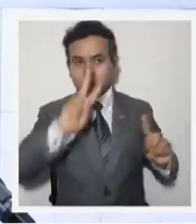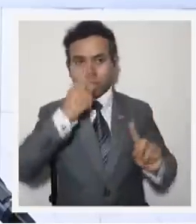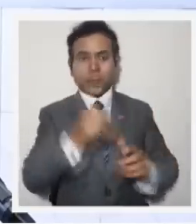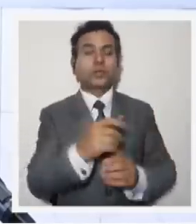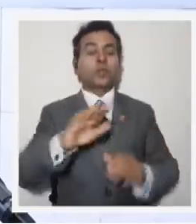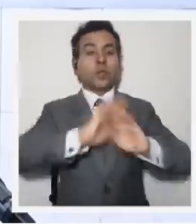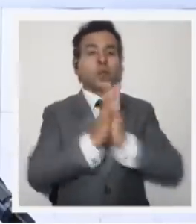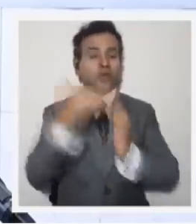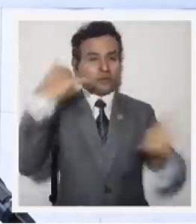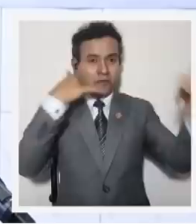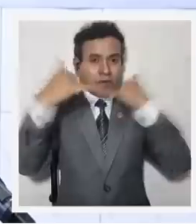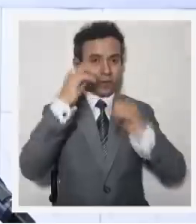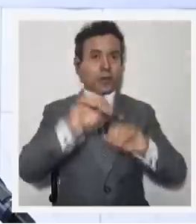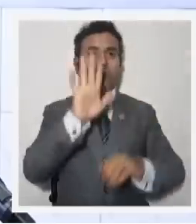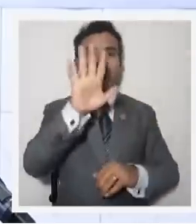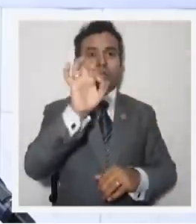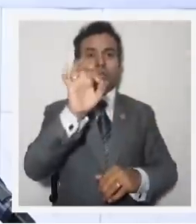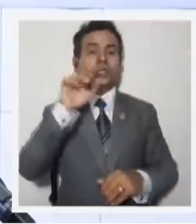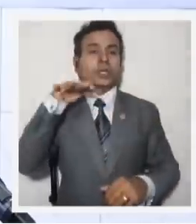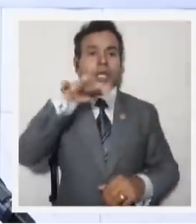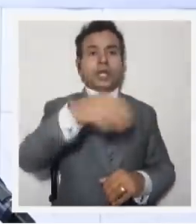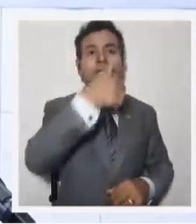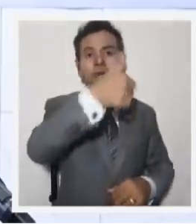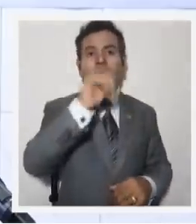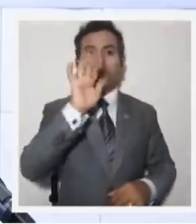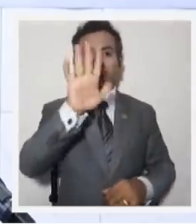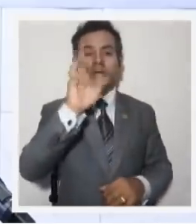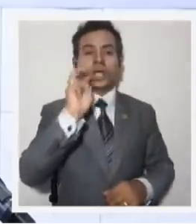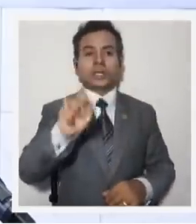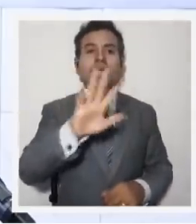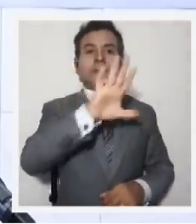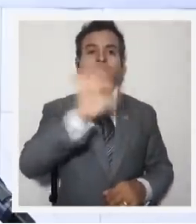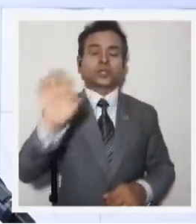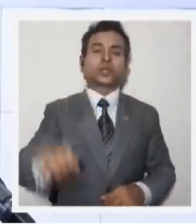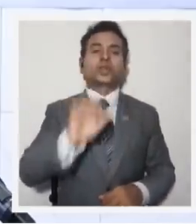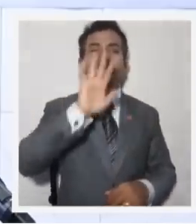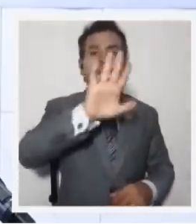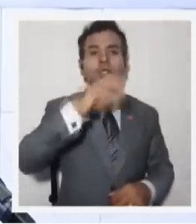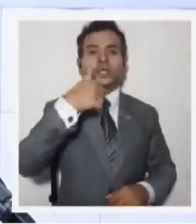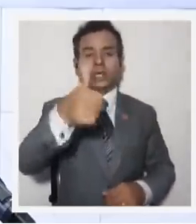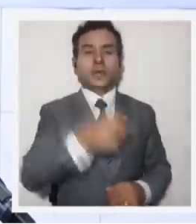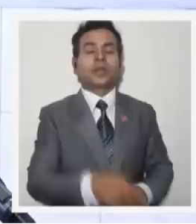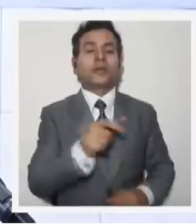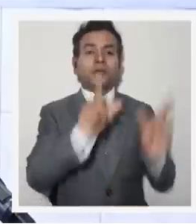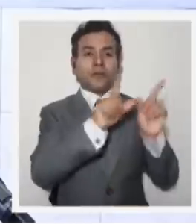1,37,026টি এবং 24 ঘন্টা এটা, এবং এ পর্যন্ত আমরা ফোন কল গ্রহণ করেছি